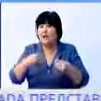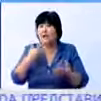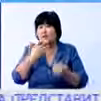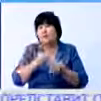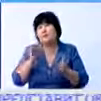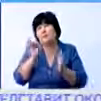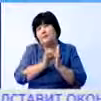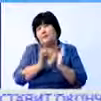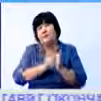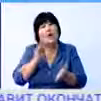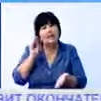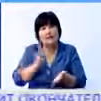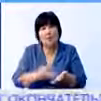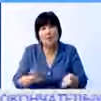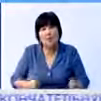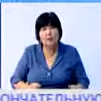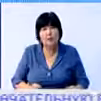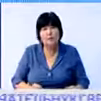принципиальную оценку.